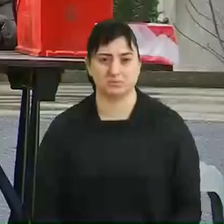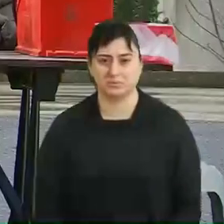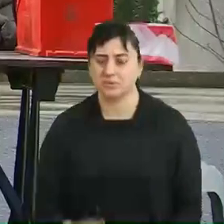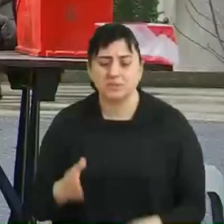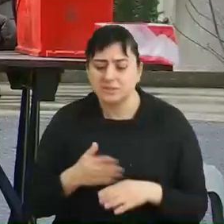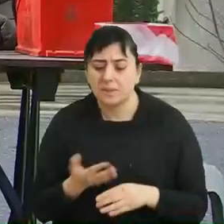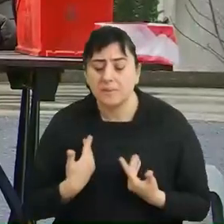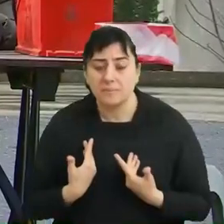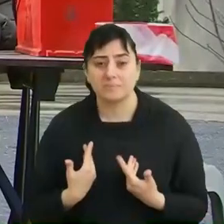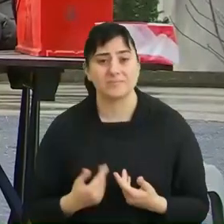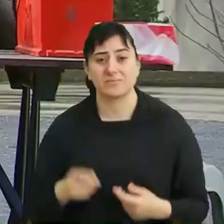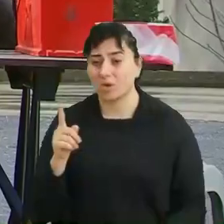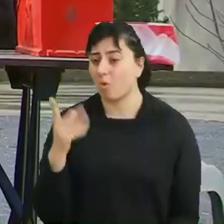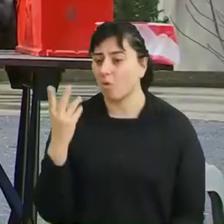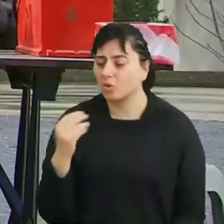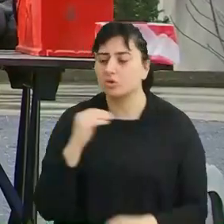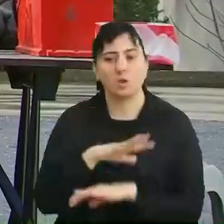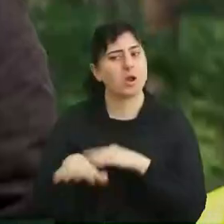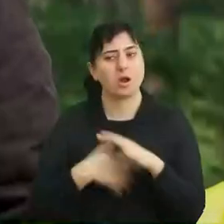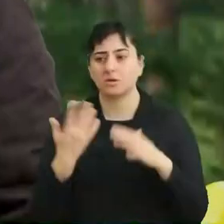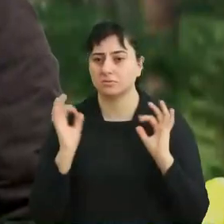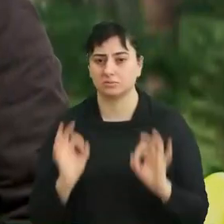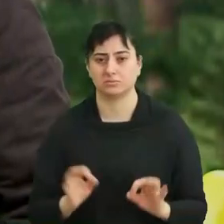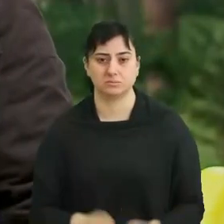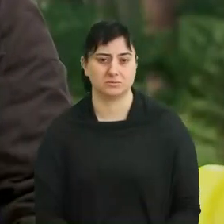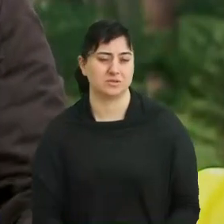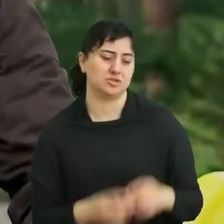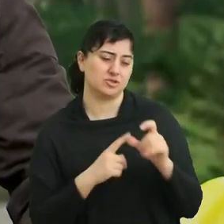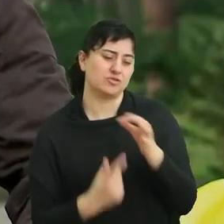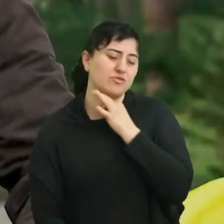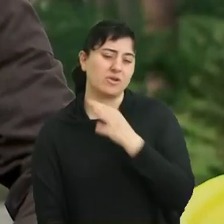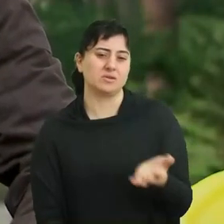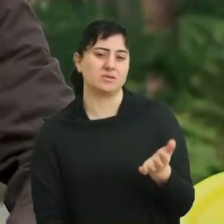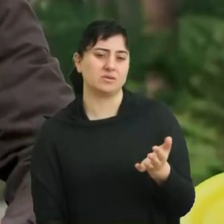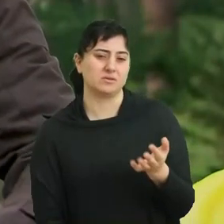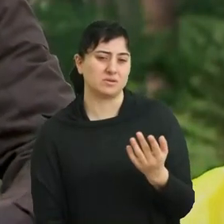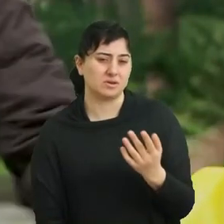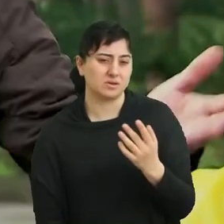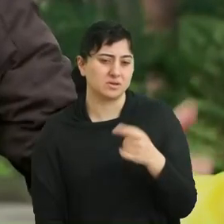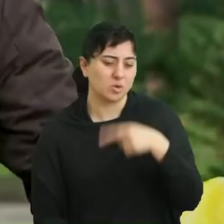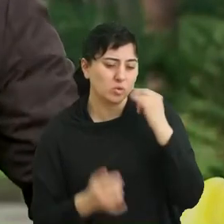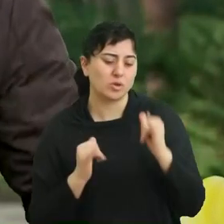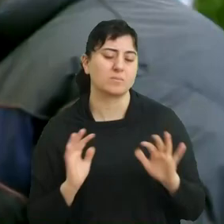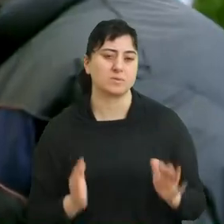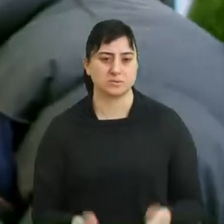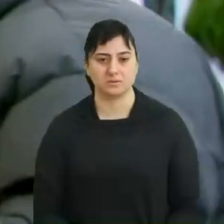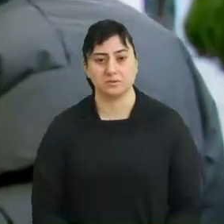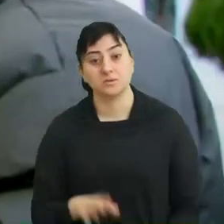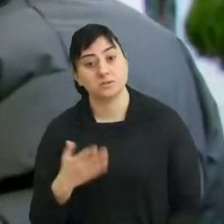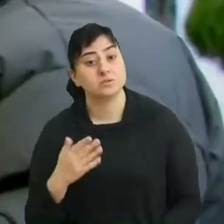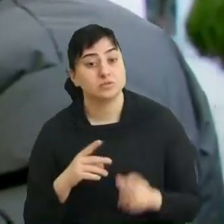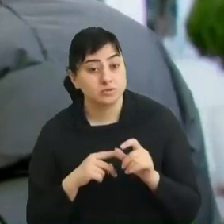Ya niye ki? Sen olduğun yerde her şey olur Nurhan. Ya Şükrü Efendi Allah aşkına ya. Ağzını hayra aç ya. Neyse